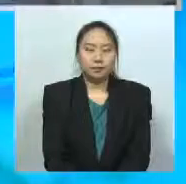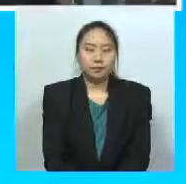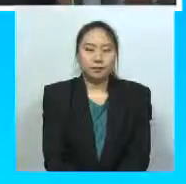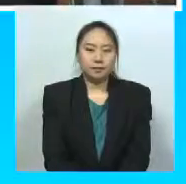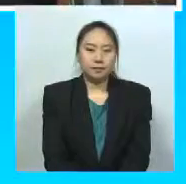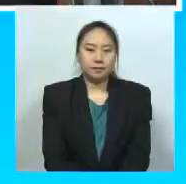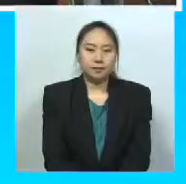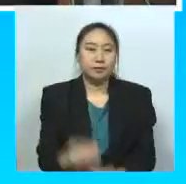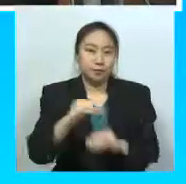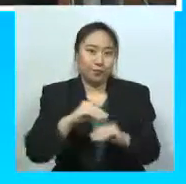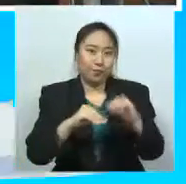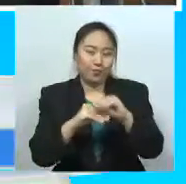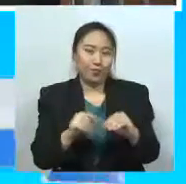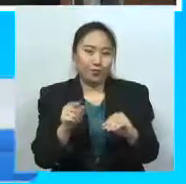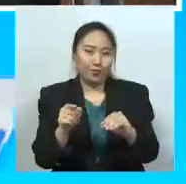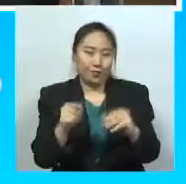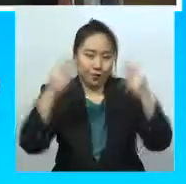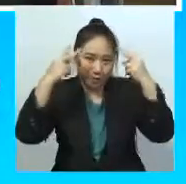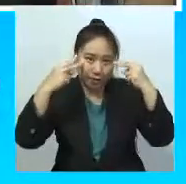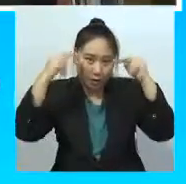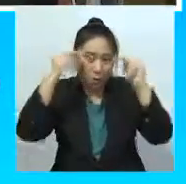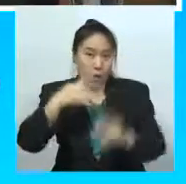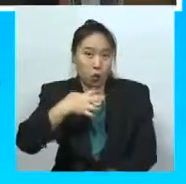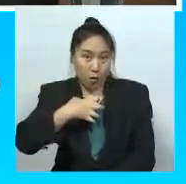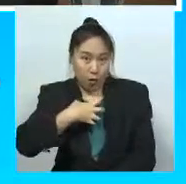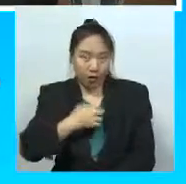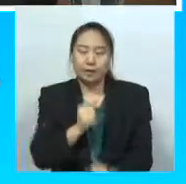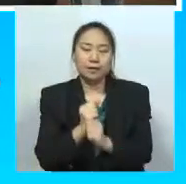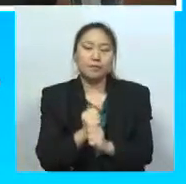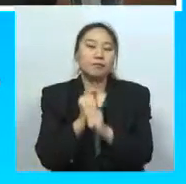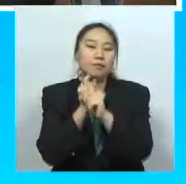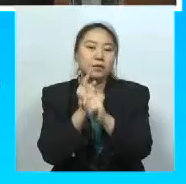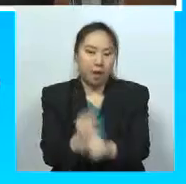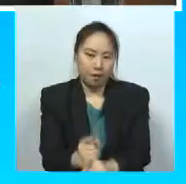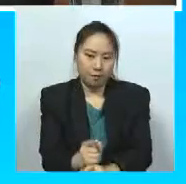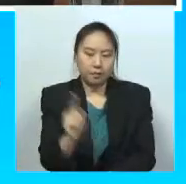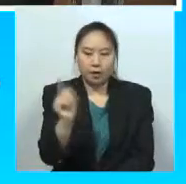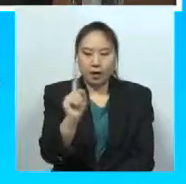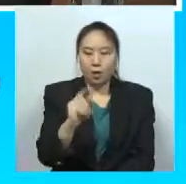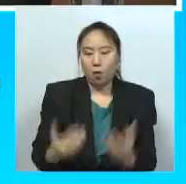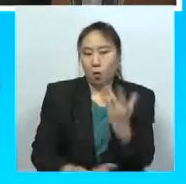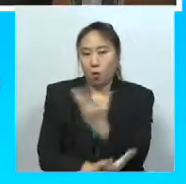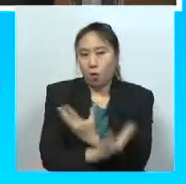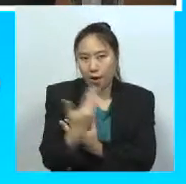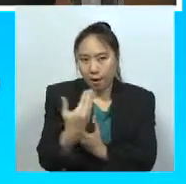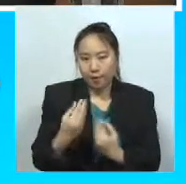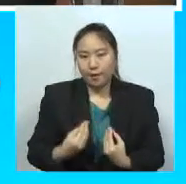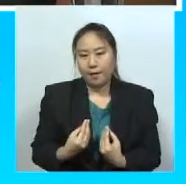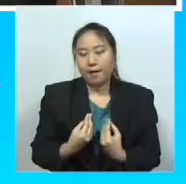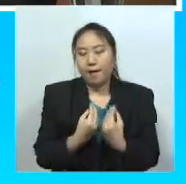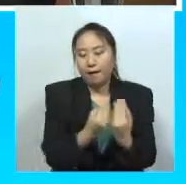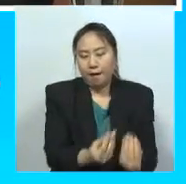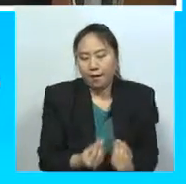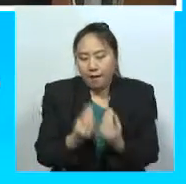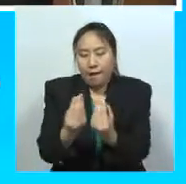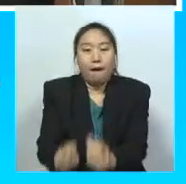โครงการนี้ได้ทำอย่างที่ท่านนายกรัฐมนตรีต้องการคือเอาโอกาสให้เขาทุกอย่างโอกาสที่ลงไป